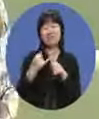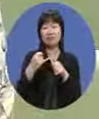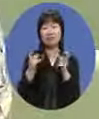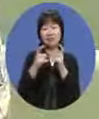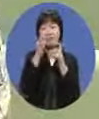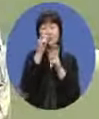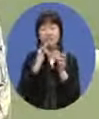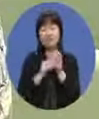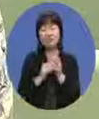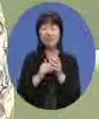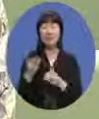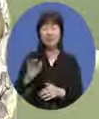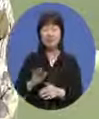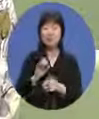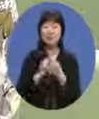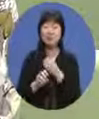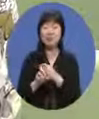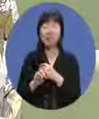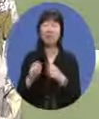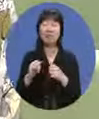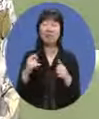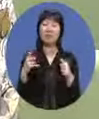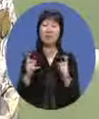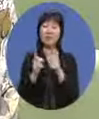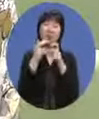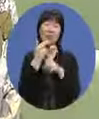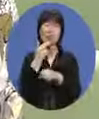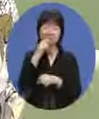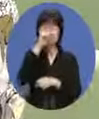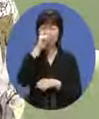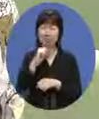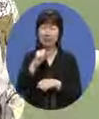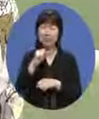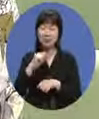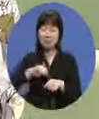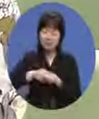안 하는 게 맞긴 해요. 그리고 저는 이제 그렇게 말씀드려요. 굳이 싸워야 되면